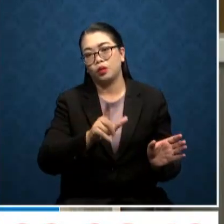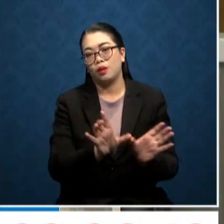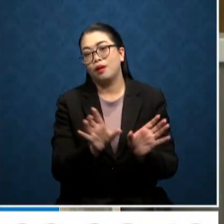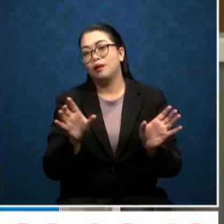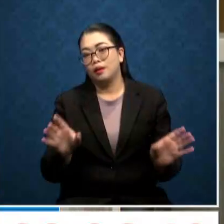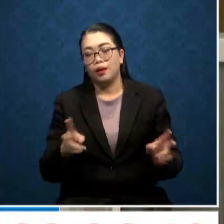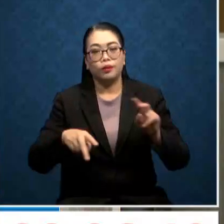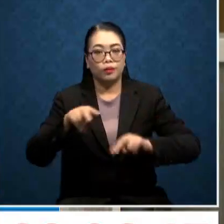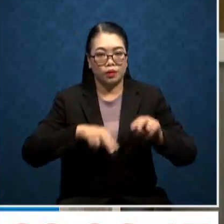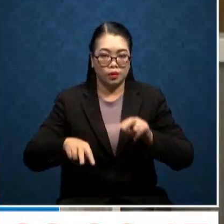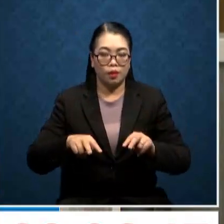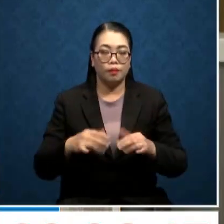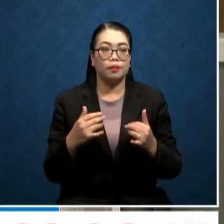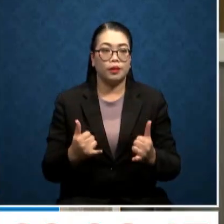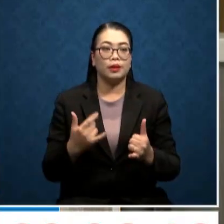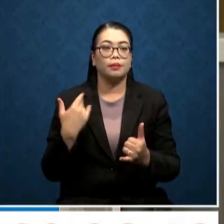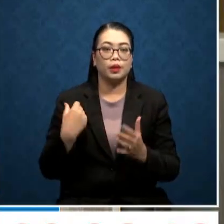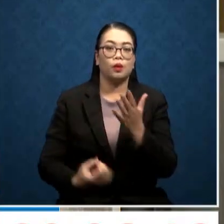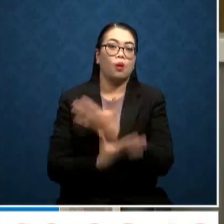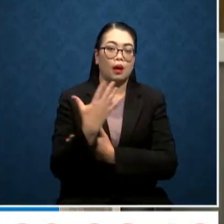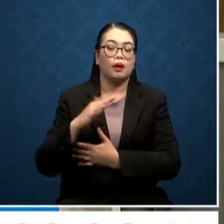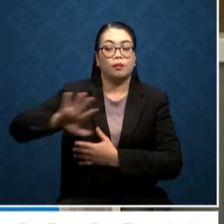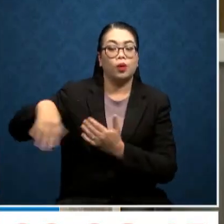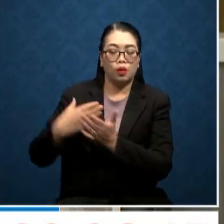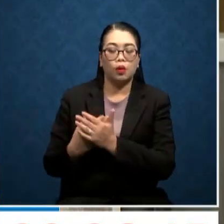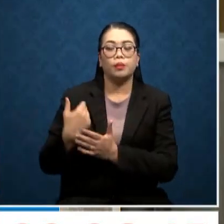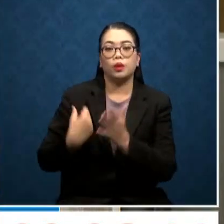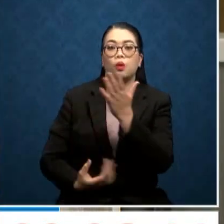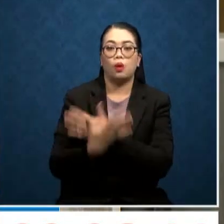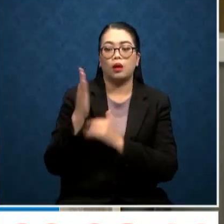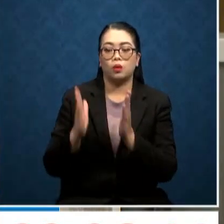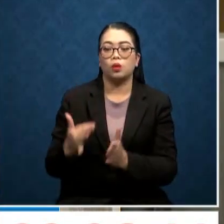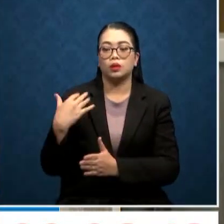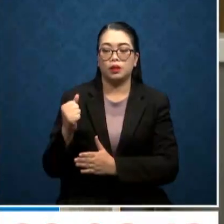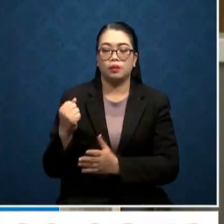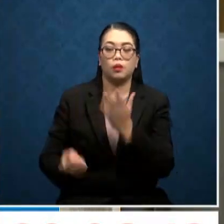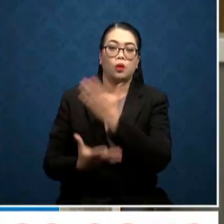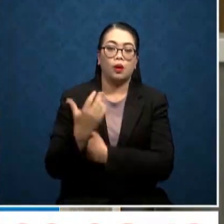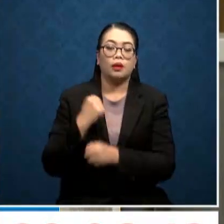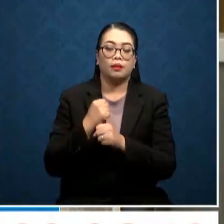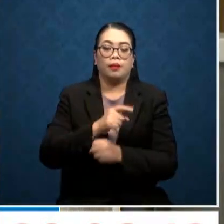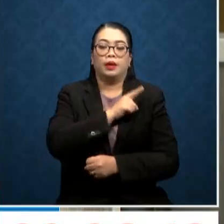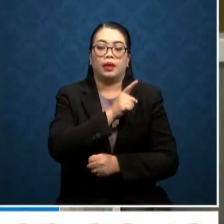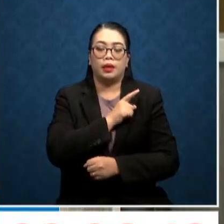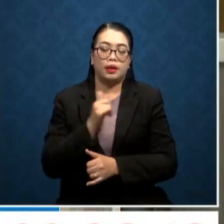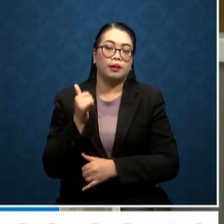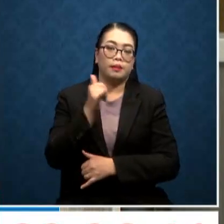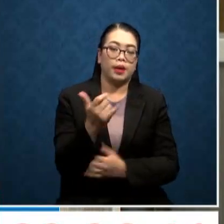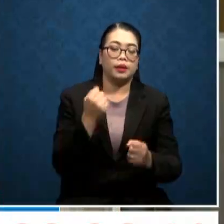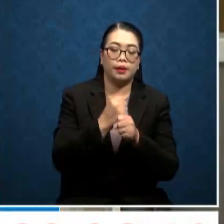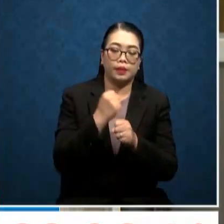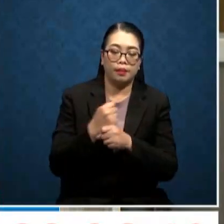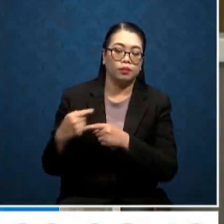ดังนั้นวันนี้จึงมีโอกาสที่พวกเราหลายๆท่านนะครับอีก10ท่านจะตั้งทำหน้าที่ในการไปทำหน้าที่ต่อจ